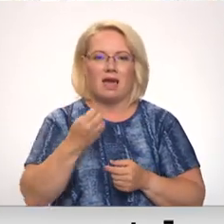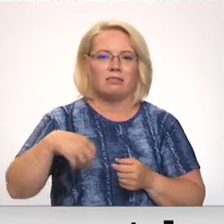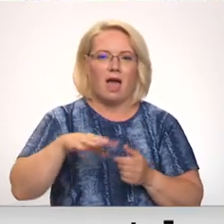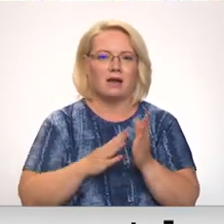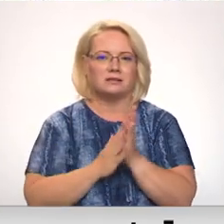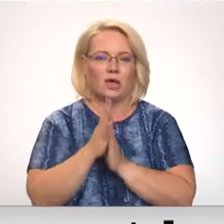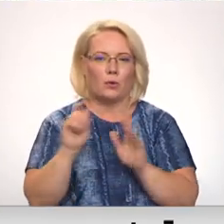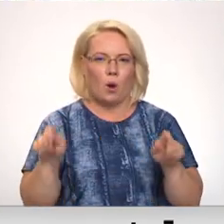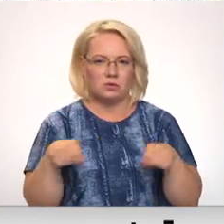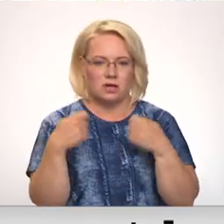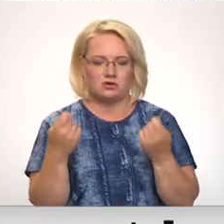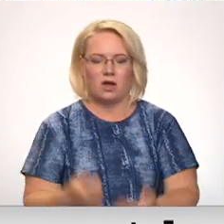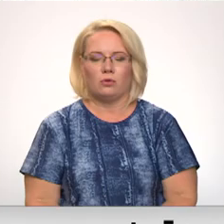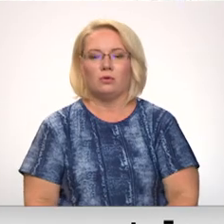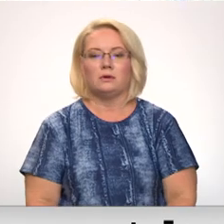audzēšanu.